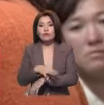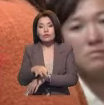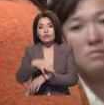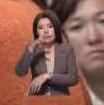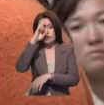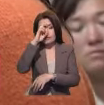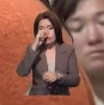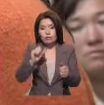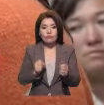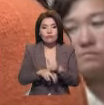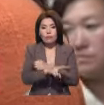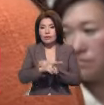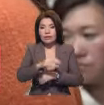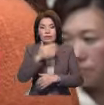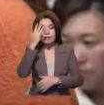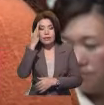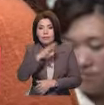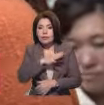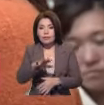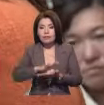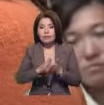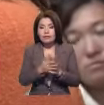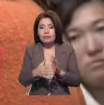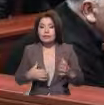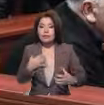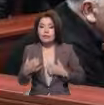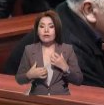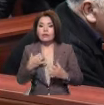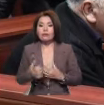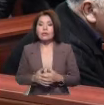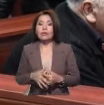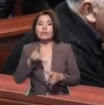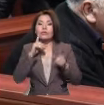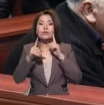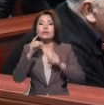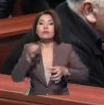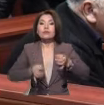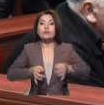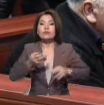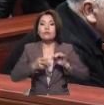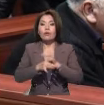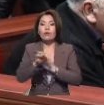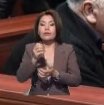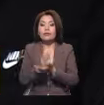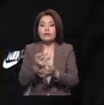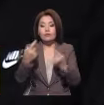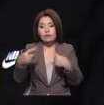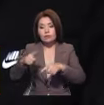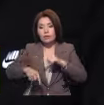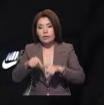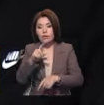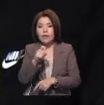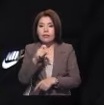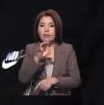мемлекеттен қашатын ойы жоқ. Біз тек оның жағдайын ойлап алаңдаймыз. Сот отырысына Ермек Марқабаевтың жақындарынан бөлек Алтын Орда